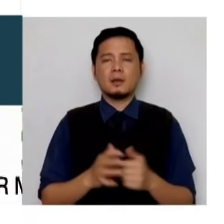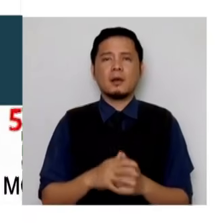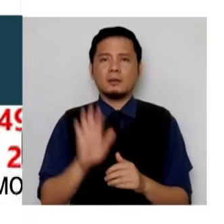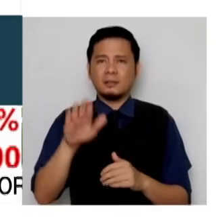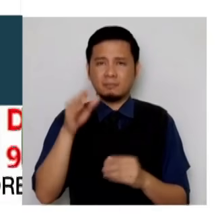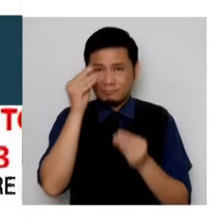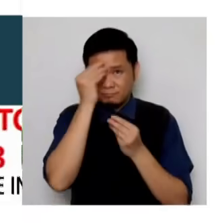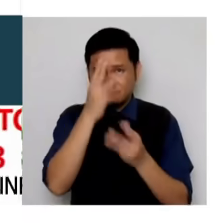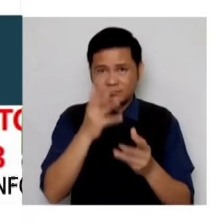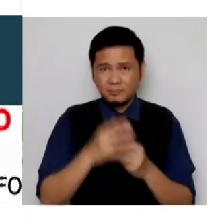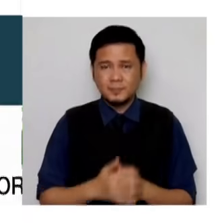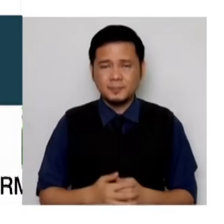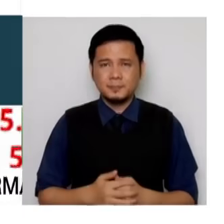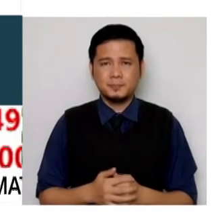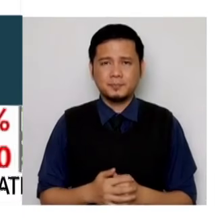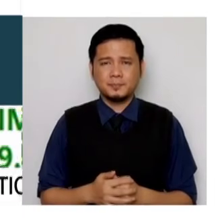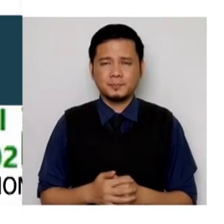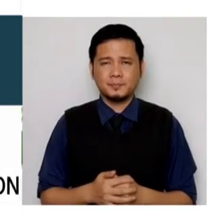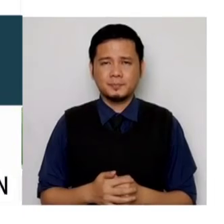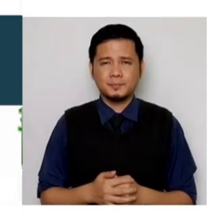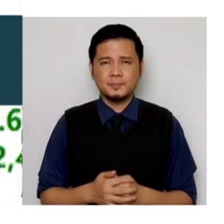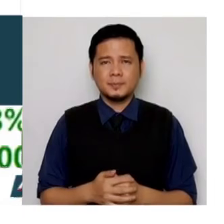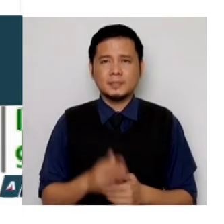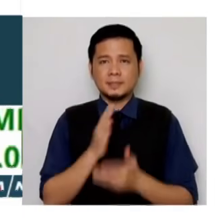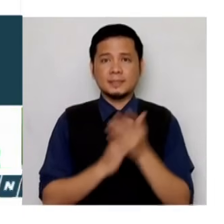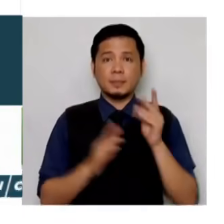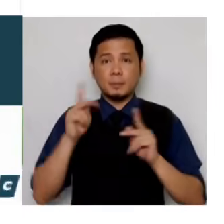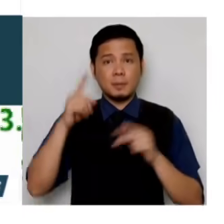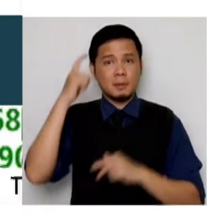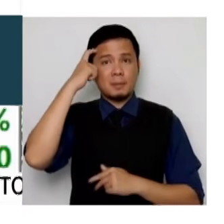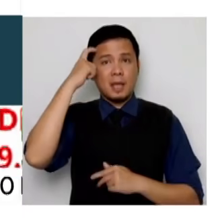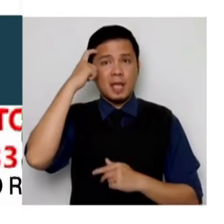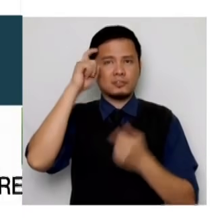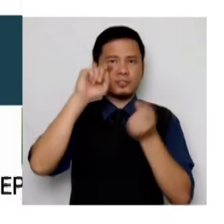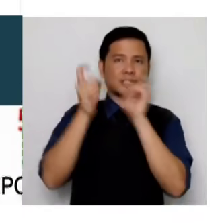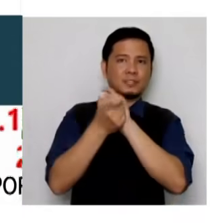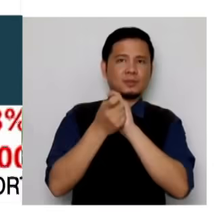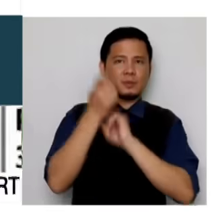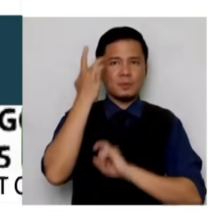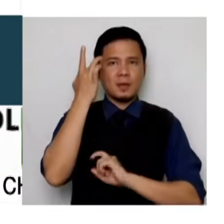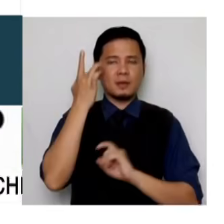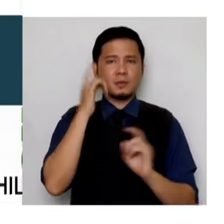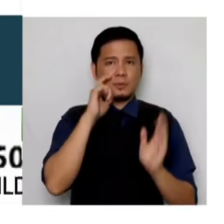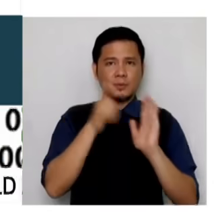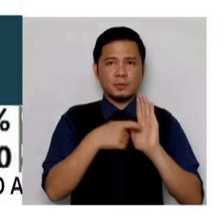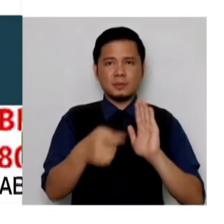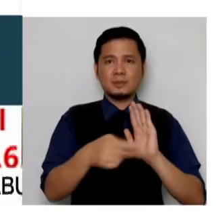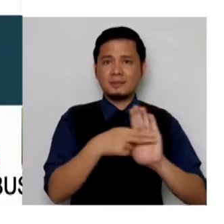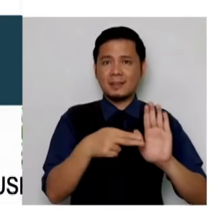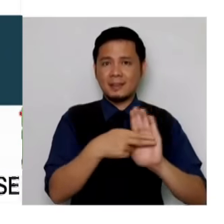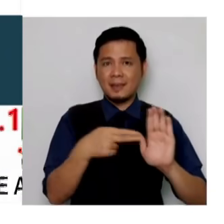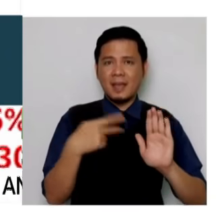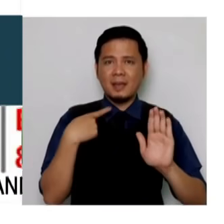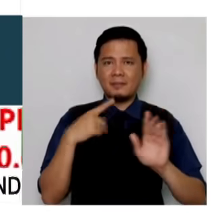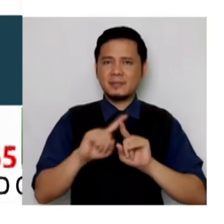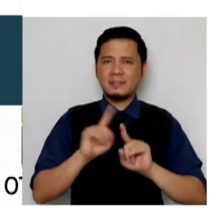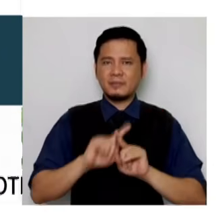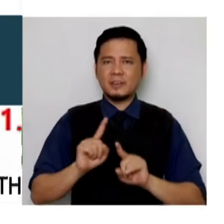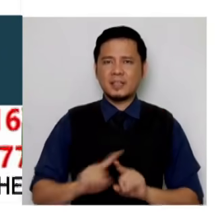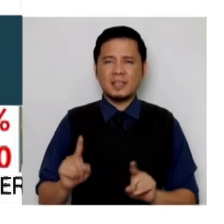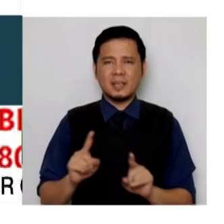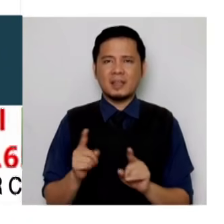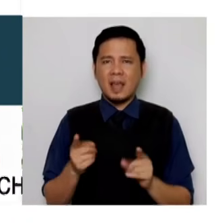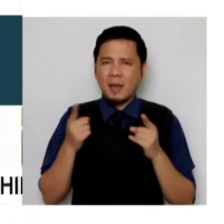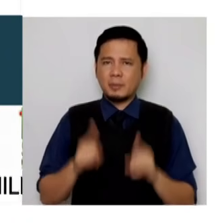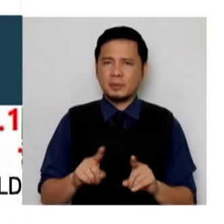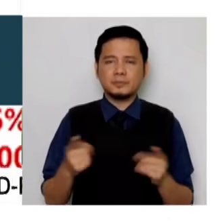rin yung isip ng tao. For example, may iba-ibang characteristics yung bakuna. For example, Sinovac, halos wala kang maramdaman, di